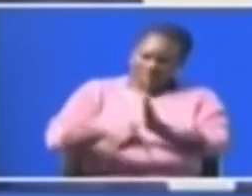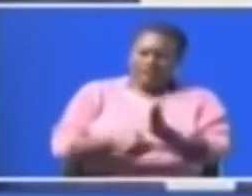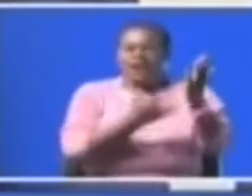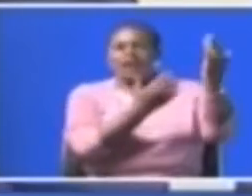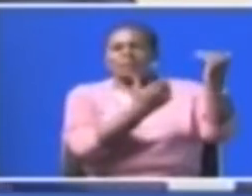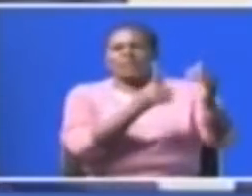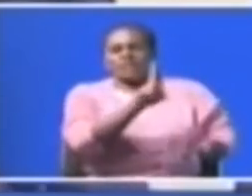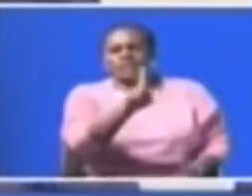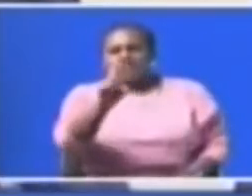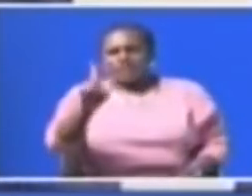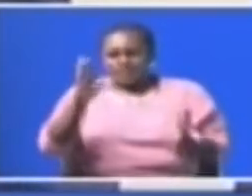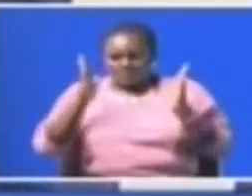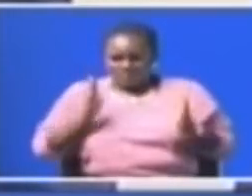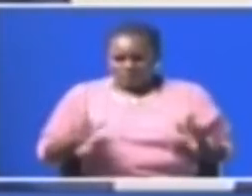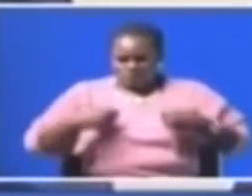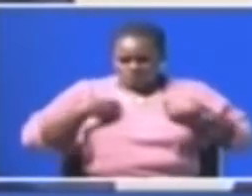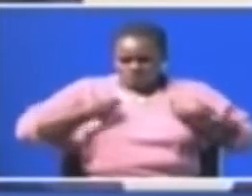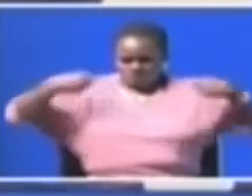kila mtu atatoa koti yake,